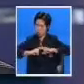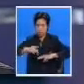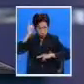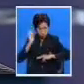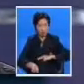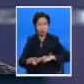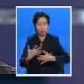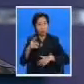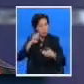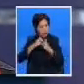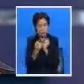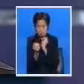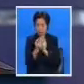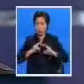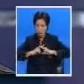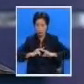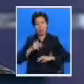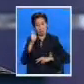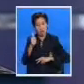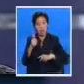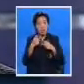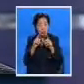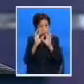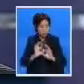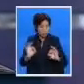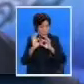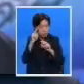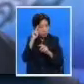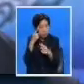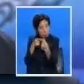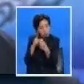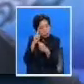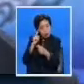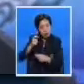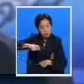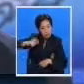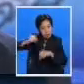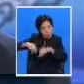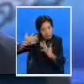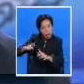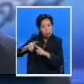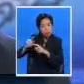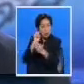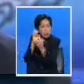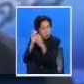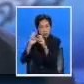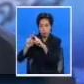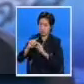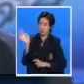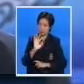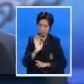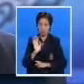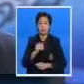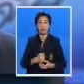เกี่ยวข้องโดยตรงแล้วก็ต้องไม่ไปก้าวล่วงนะครับอำนาจอธิปไตยต่างๆซึ่งกำหนดอยู่ในรัฐธรรมนูญท่านนายกก็พูดตรงกับ